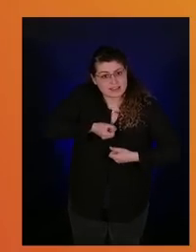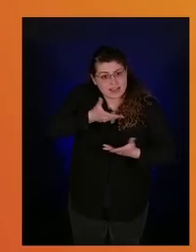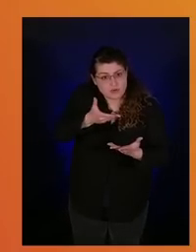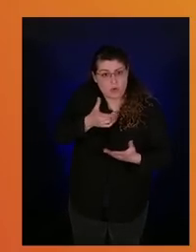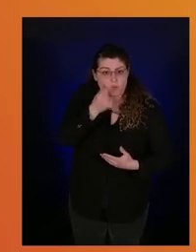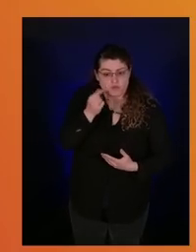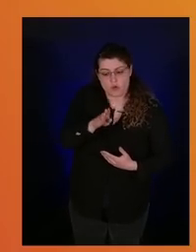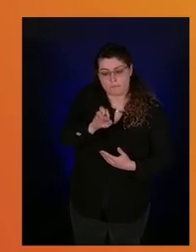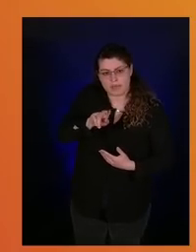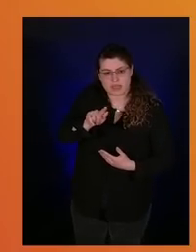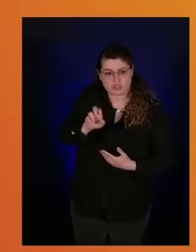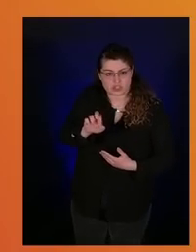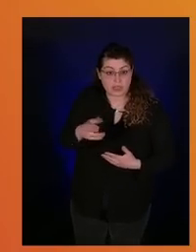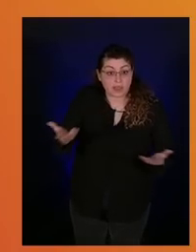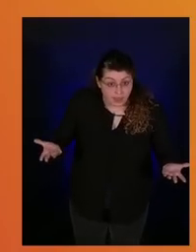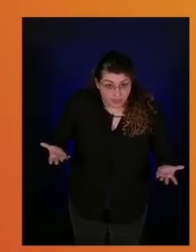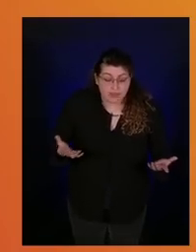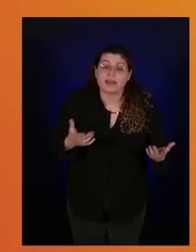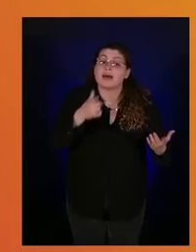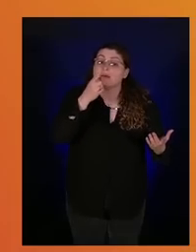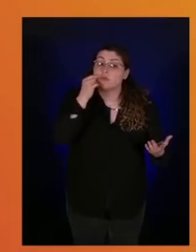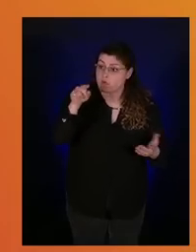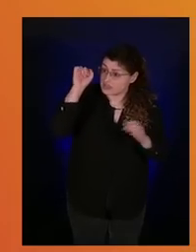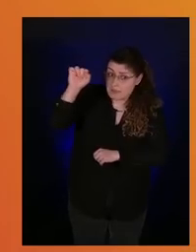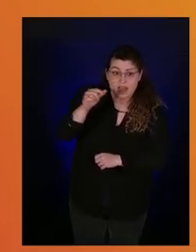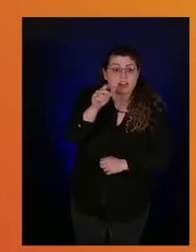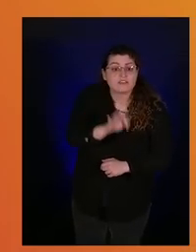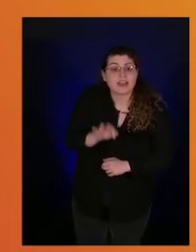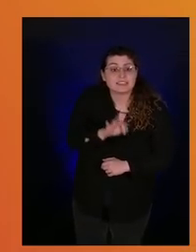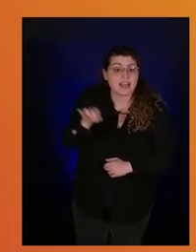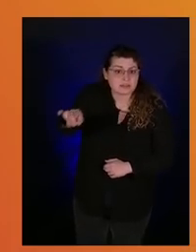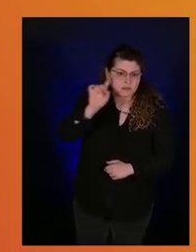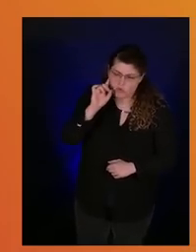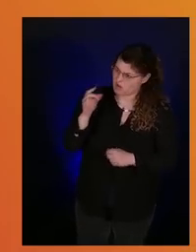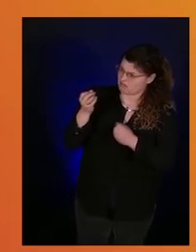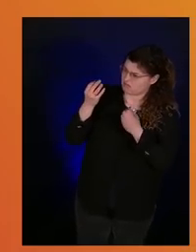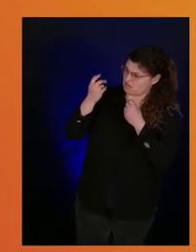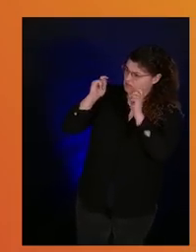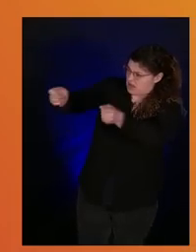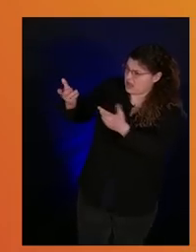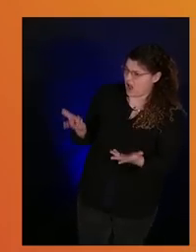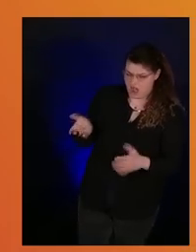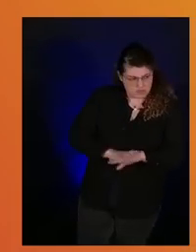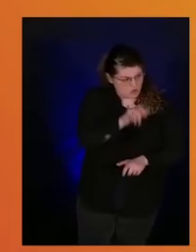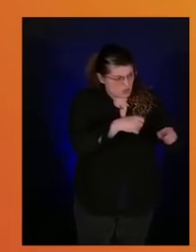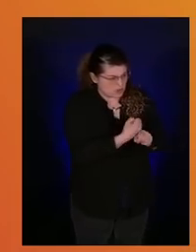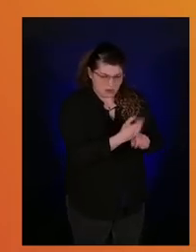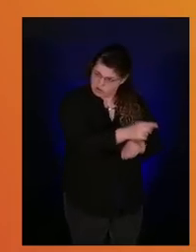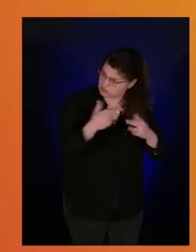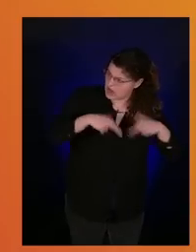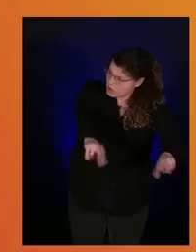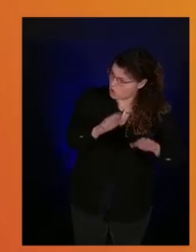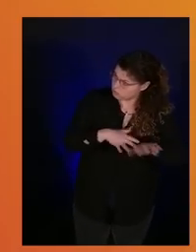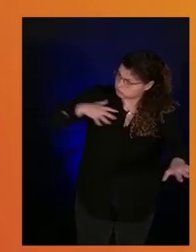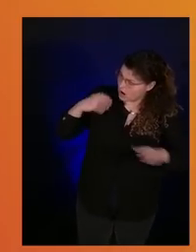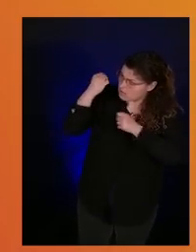Berger. Camarade Philippe Martinez, qui t'a donné mandat pour parler de médiation alors que les travailleurs sont dans la rue ?